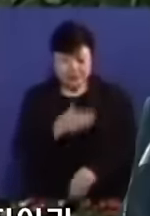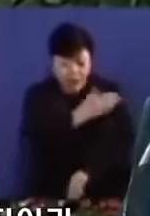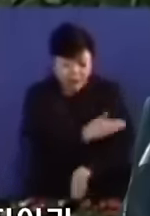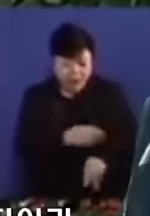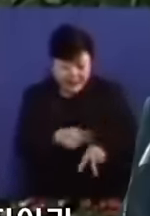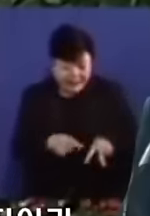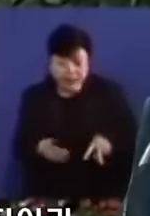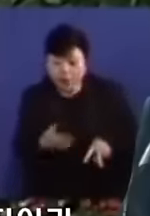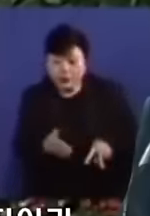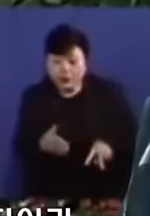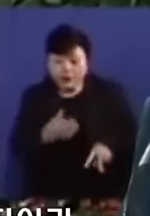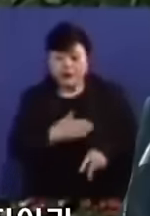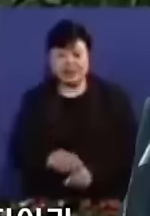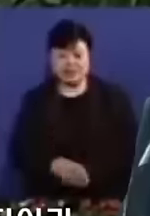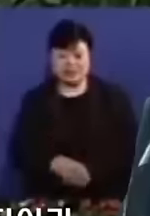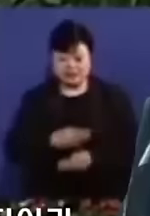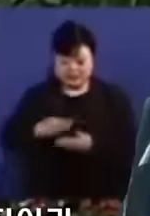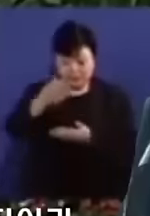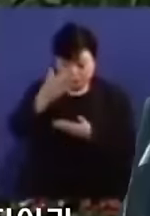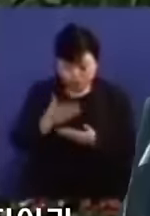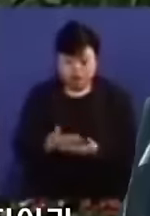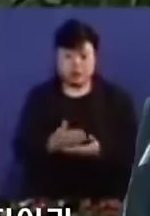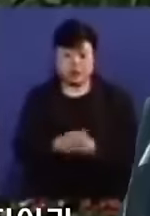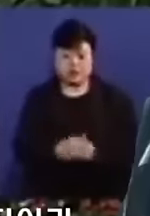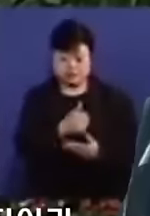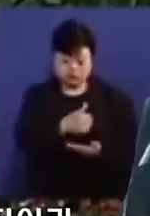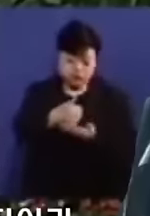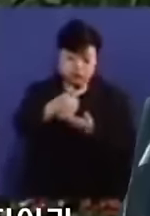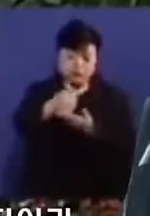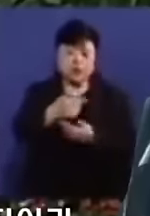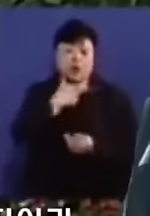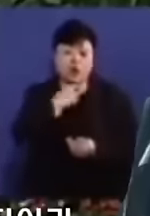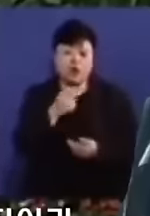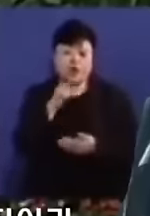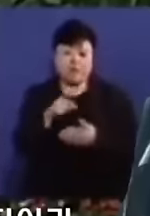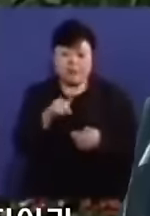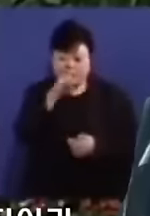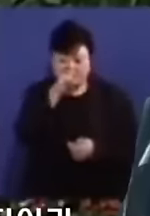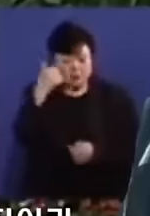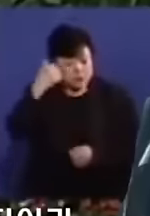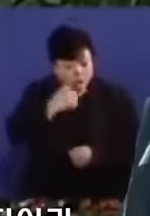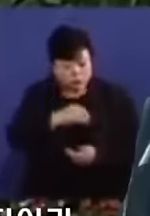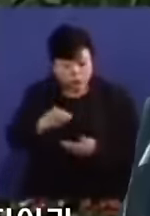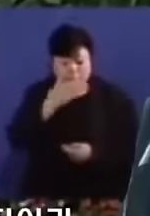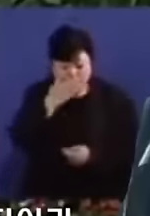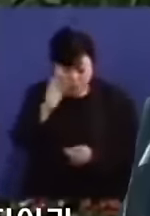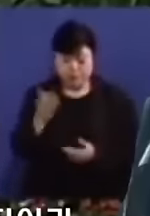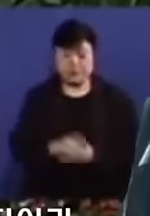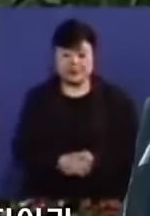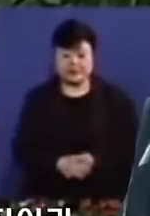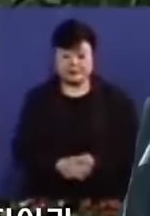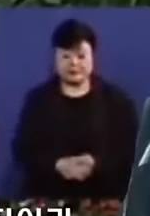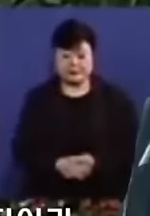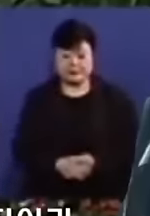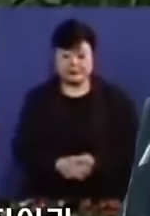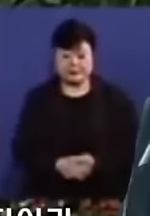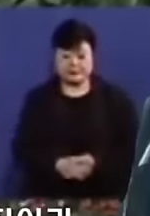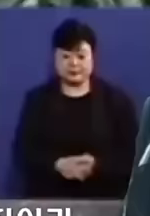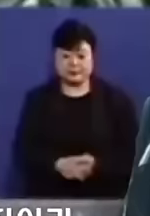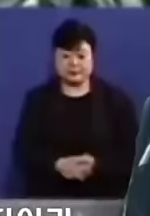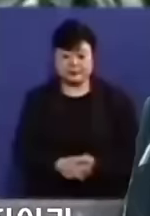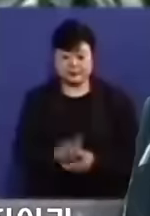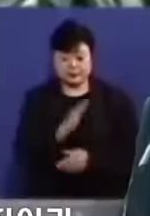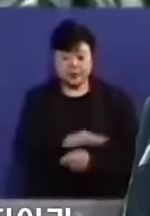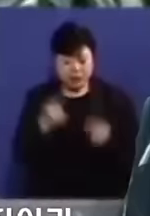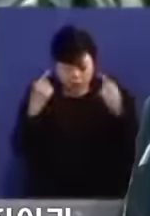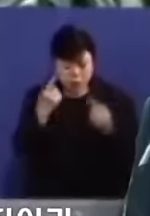없는 저를 그의 손과 발로 사용하신다면 주님은 원하는 마음이 있는 그 누구도 사용하실 것입니다. 이 말 귀를